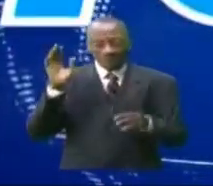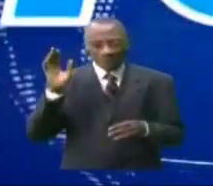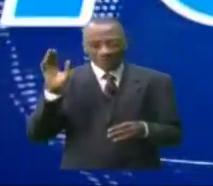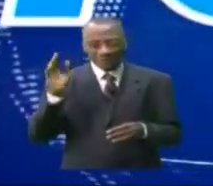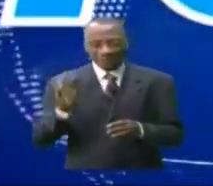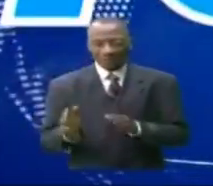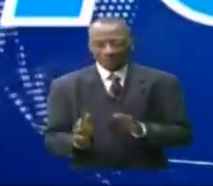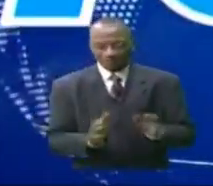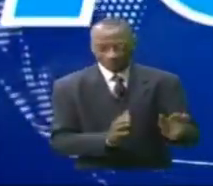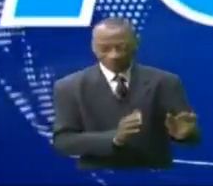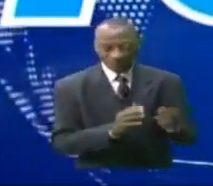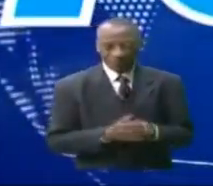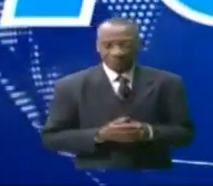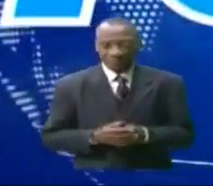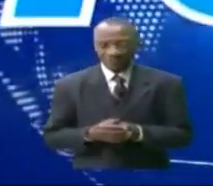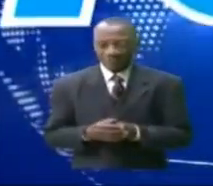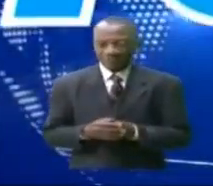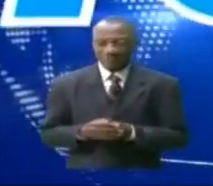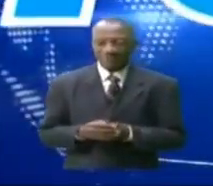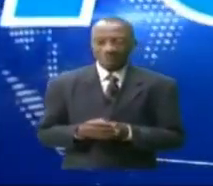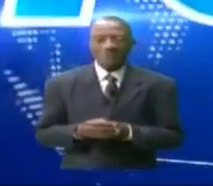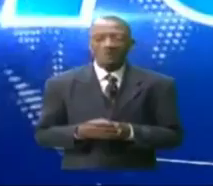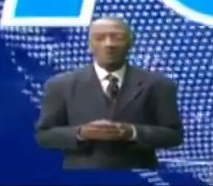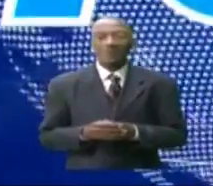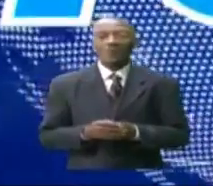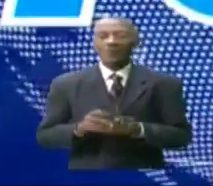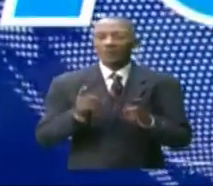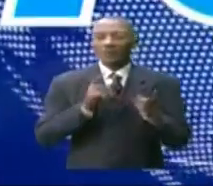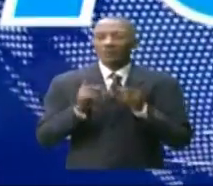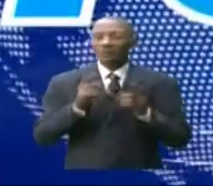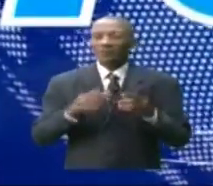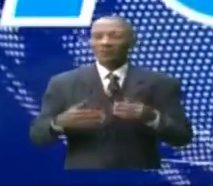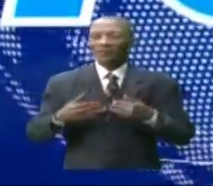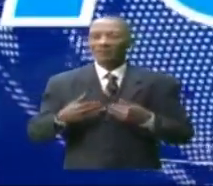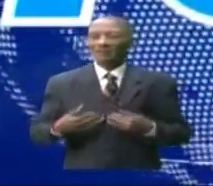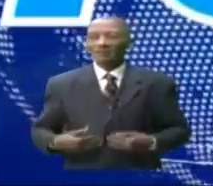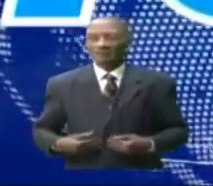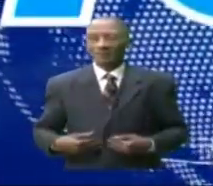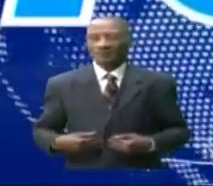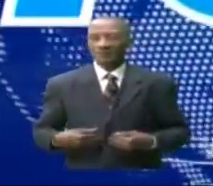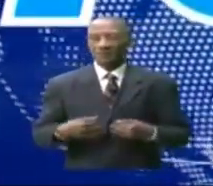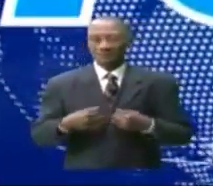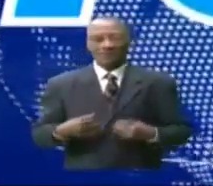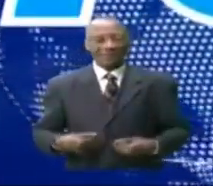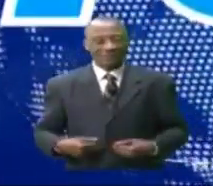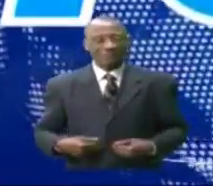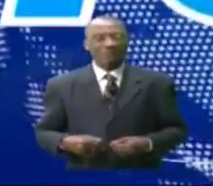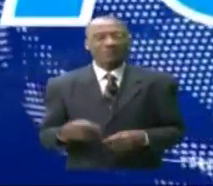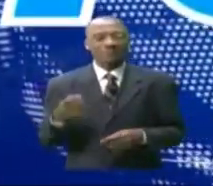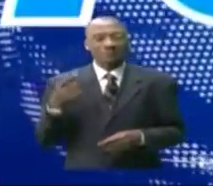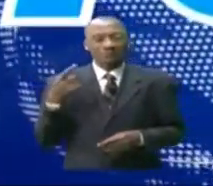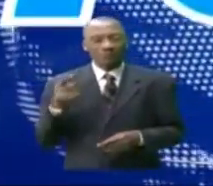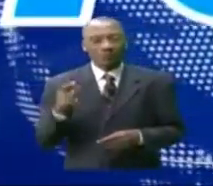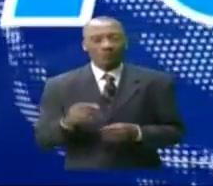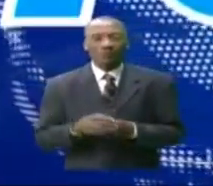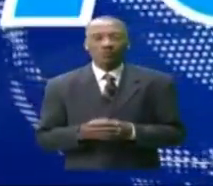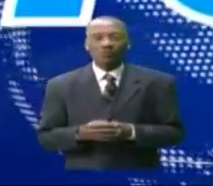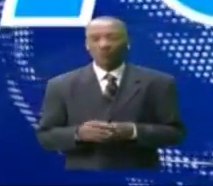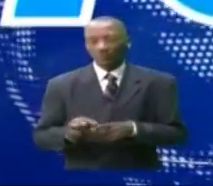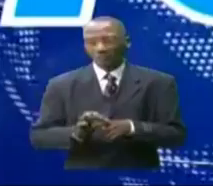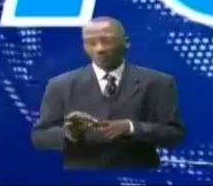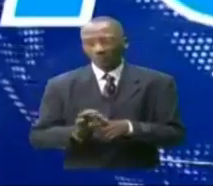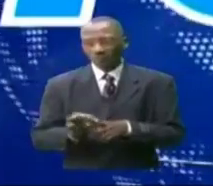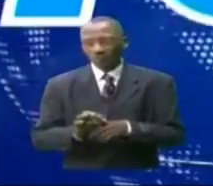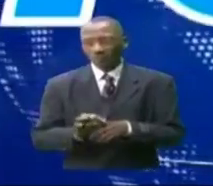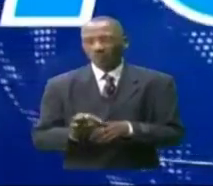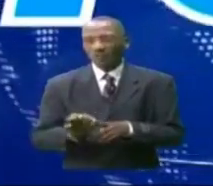Parlons santé à présent. Un atelier a permis aux associations de professionnels de santé d'évaluer le besoin et peaufiner de stratégies afin